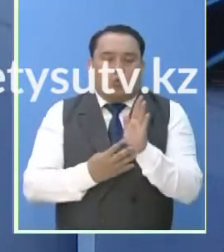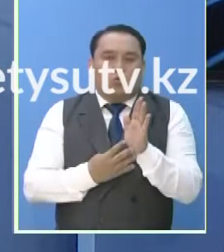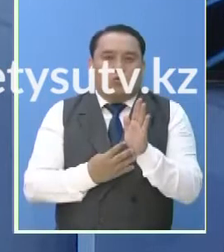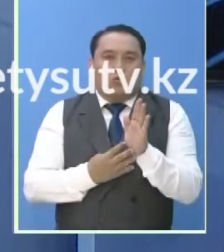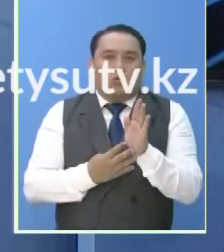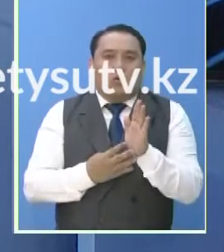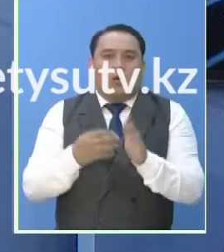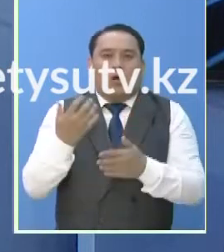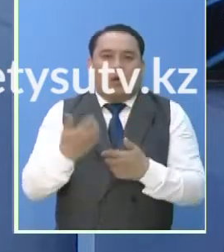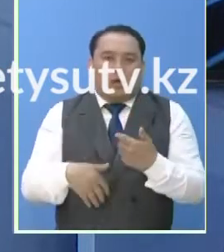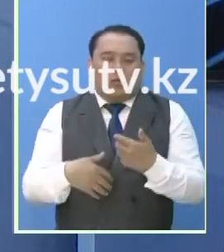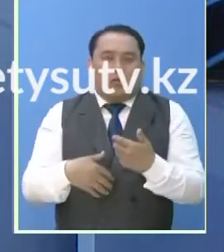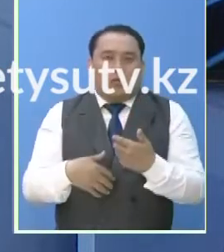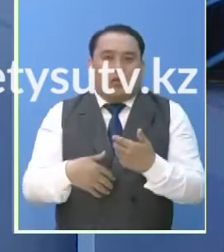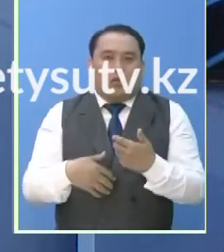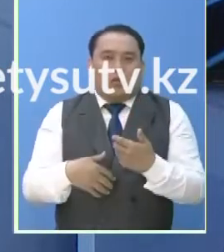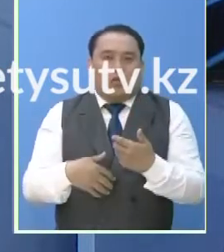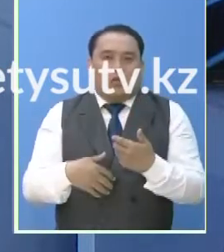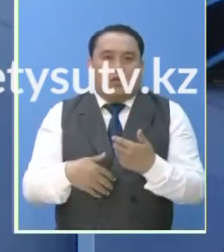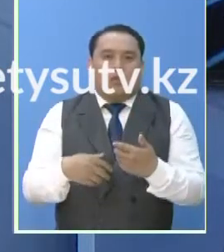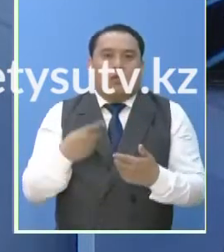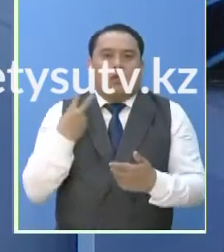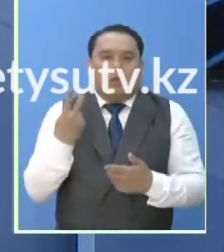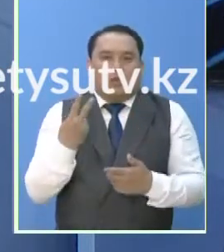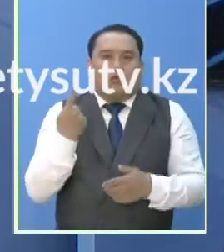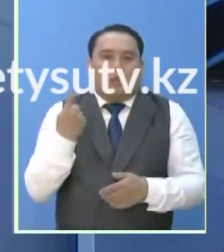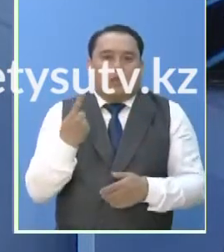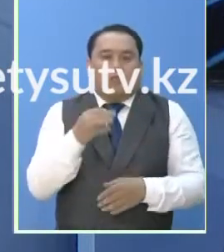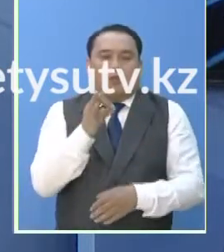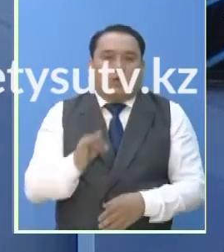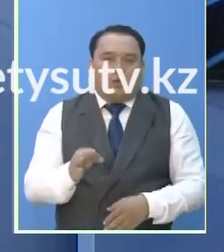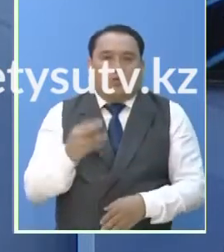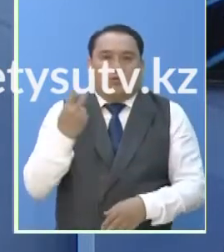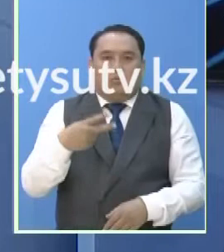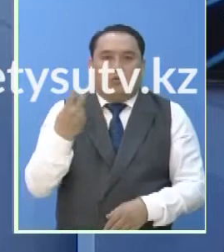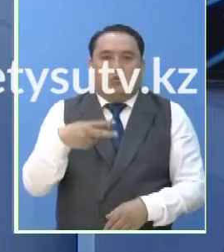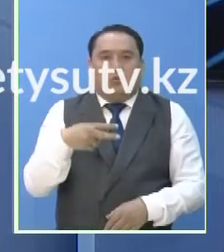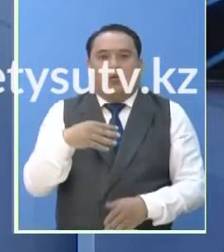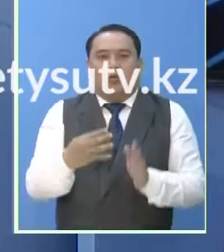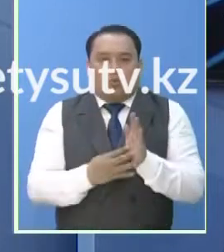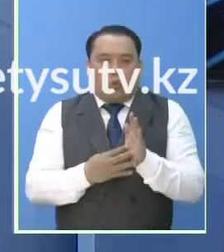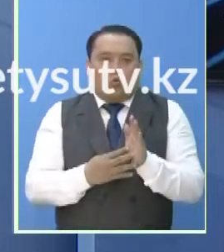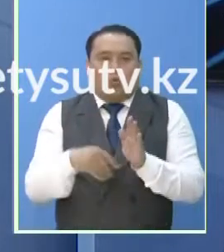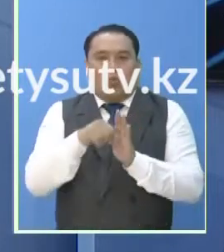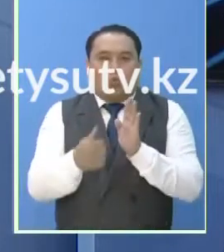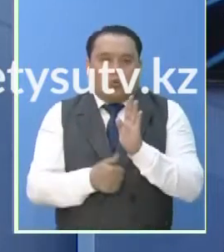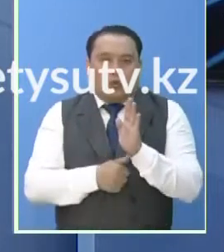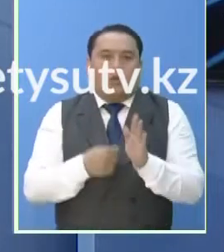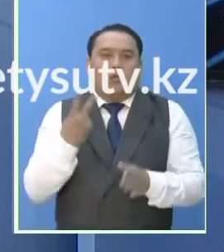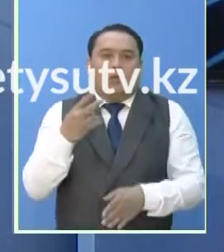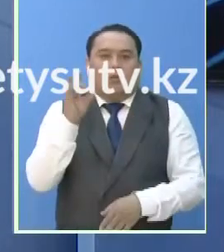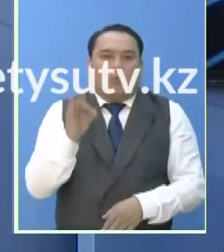15 пен 19 жас аралығындағы адамдар 2.1%, 20 мен 29 аралығындағылар